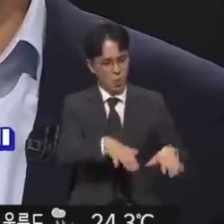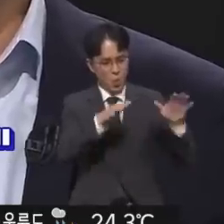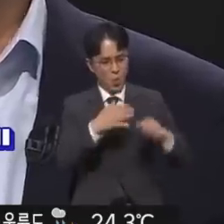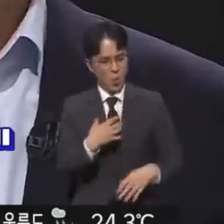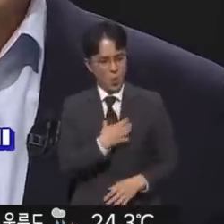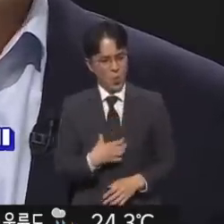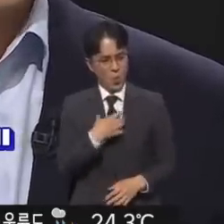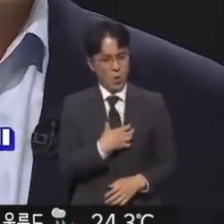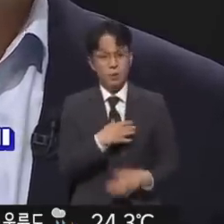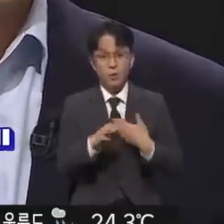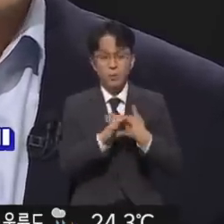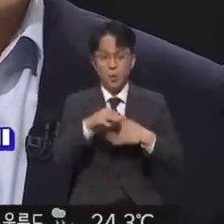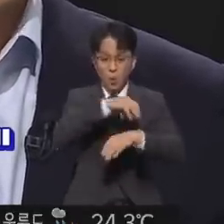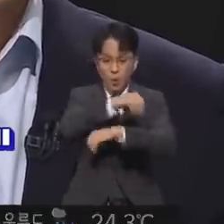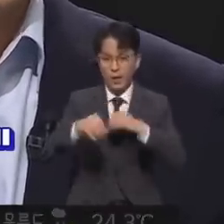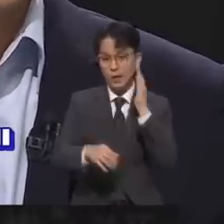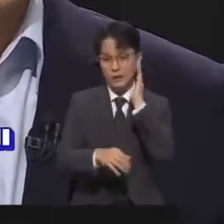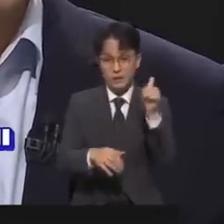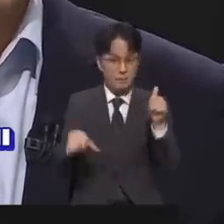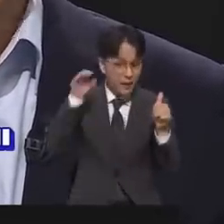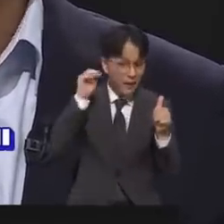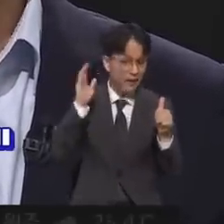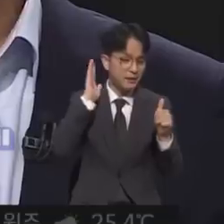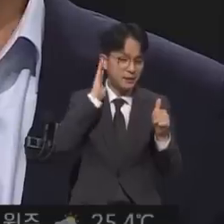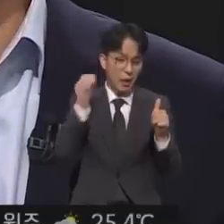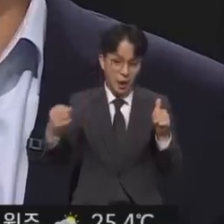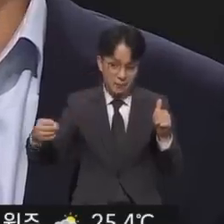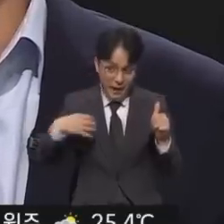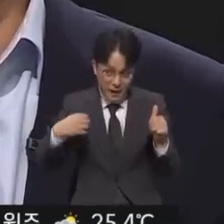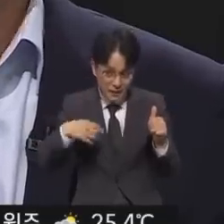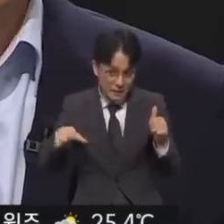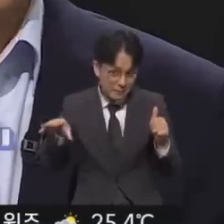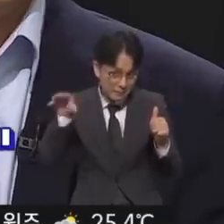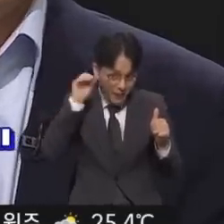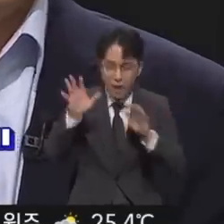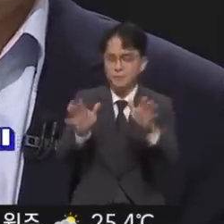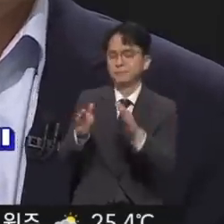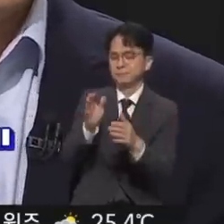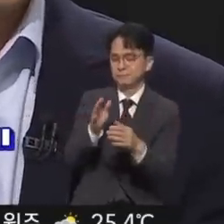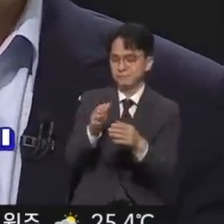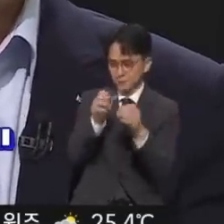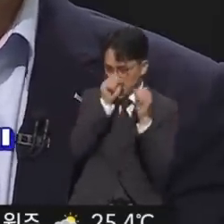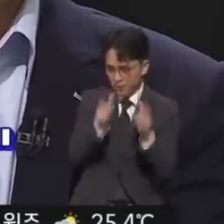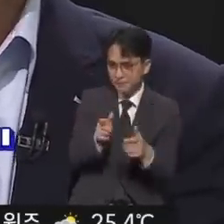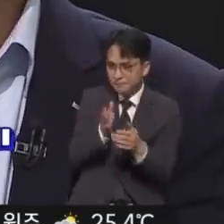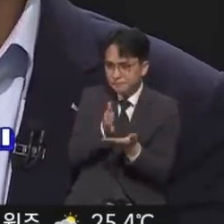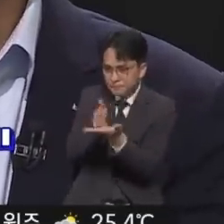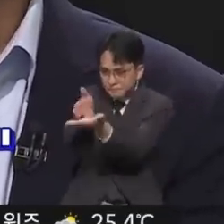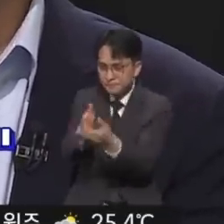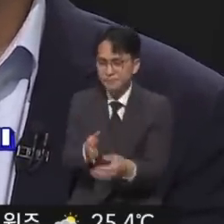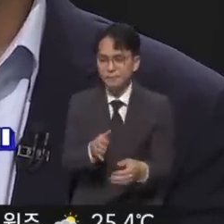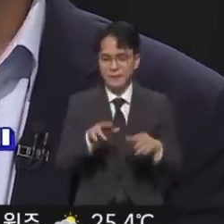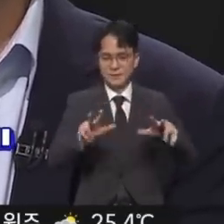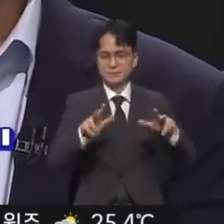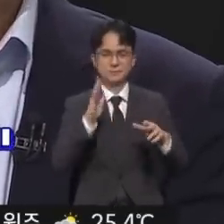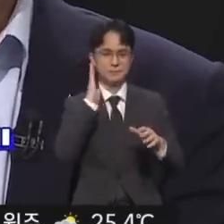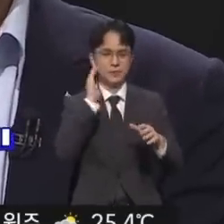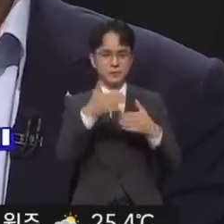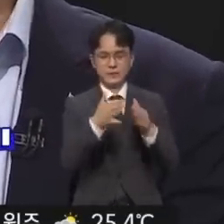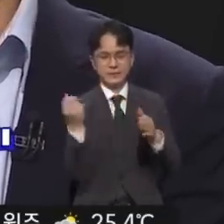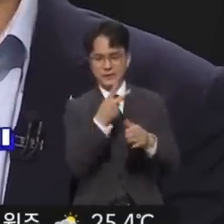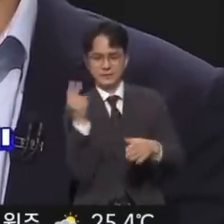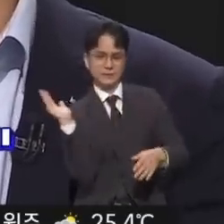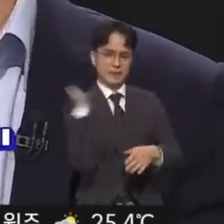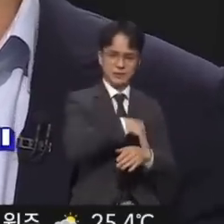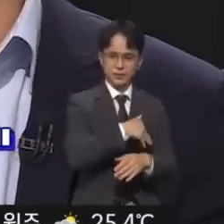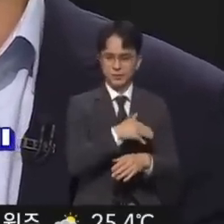계신다면 오히려 참모들이 그렇게 직원을 해줘서 대통령이 올바른 어 그런 국정운영을 할 수 있게 도와줘야 되는데 지금 제가